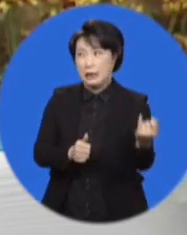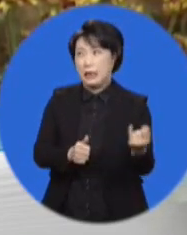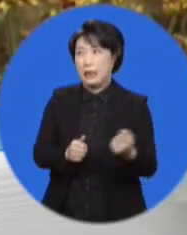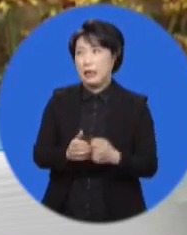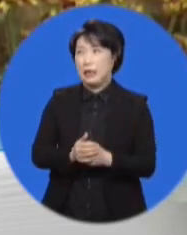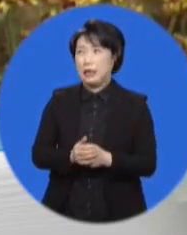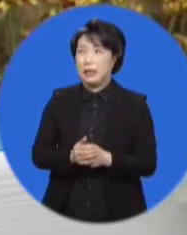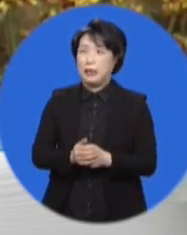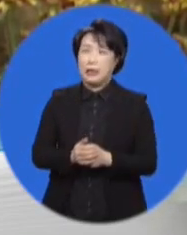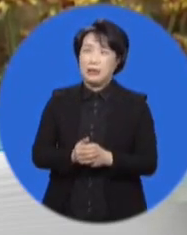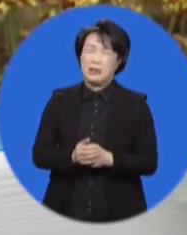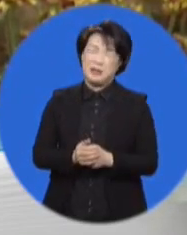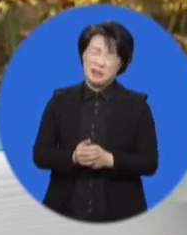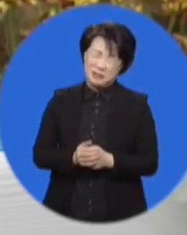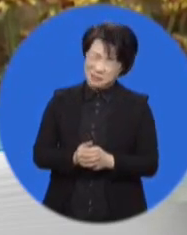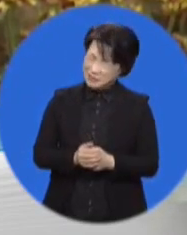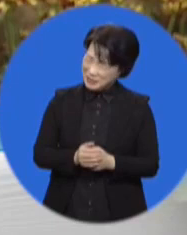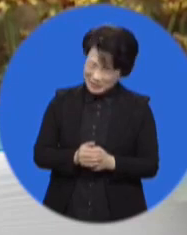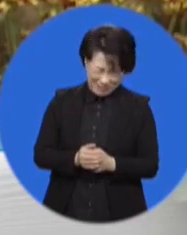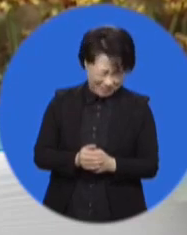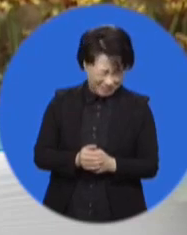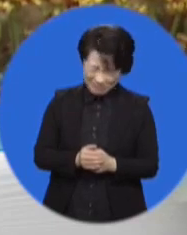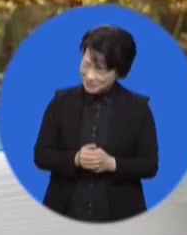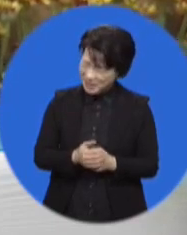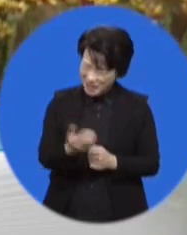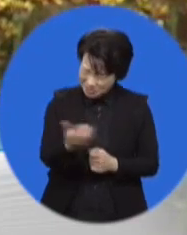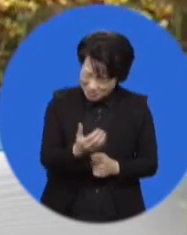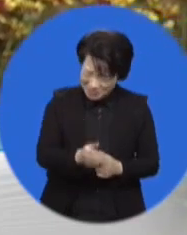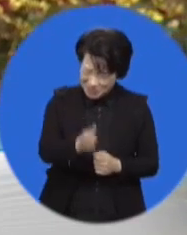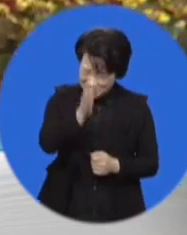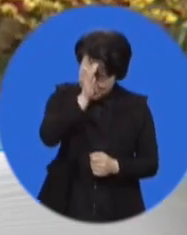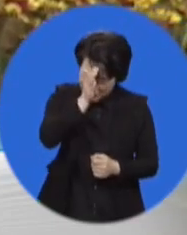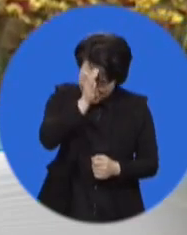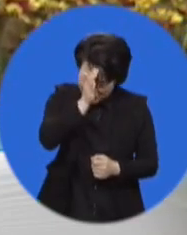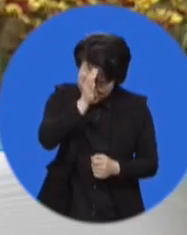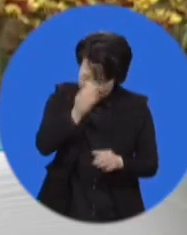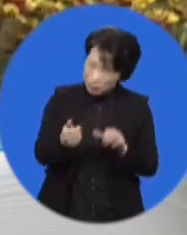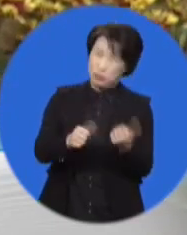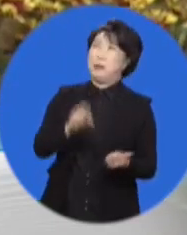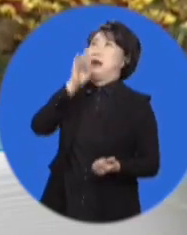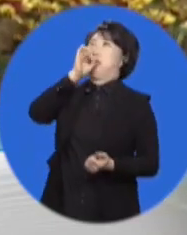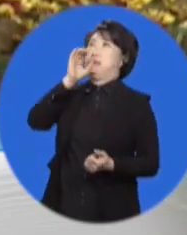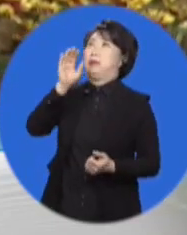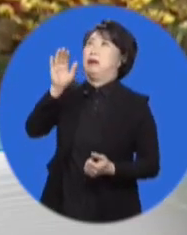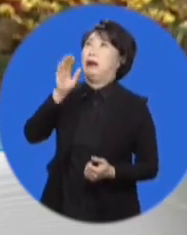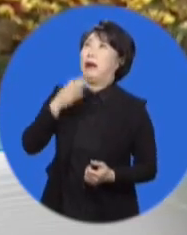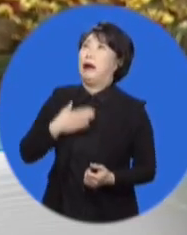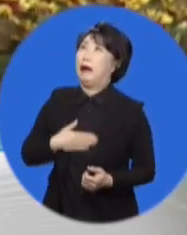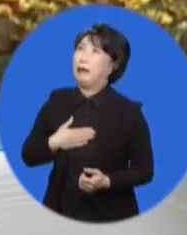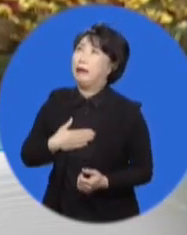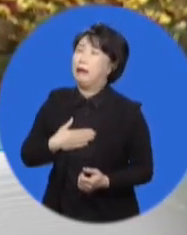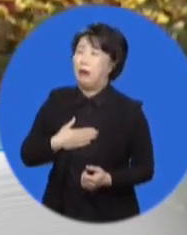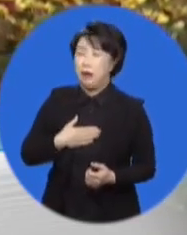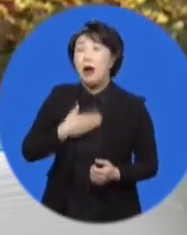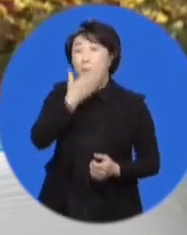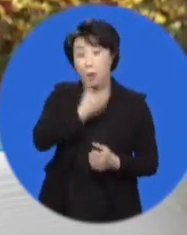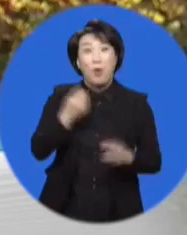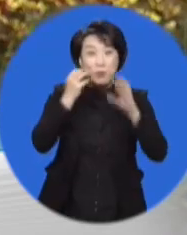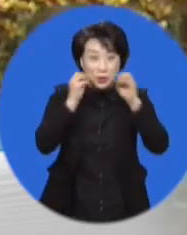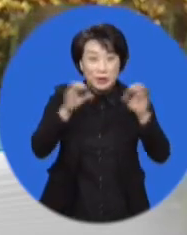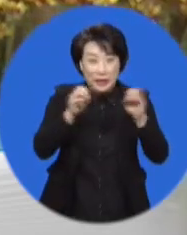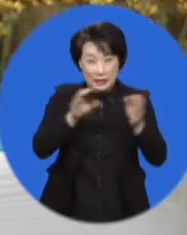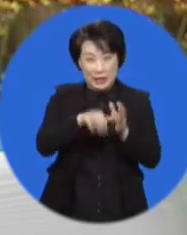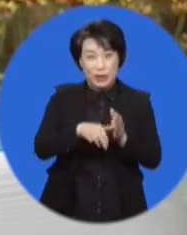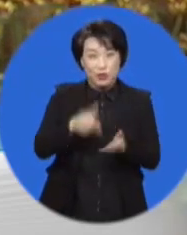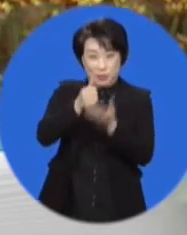집사람은 절대로 아프거나 병들거나 그래 죽으면 안 돼요. 복음 전할 때,